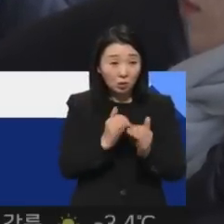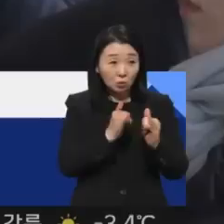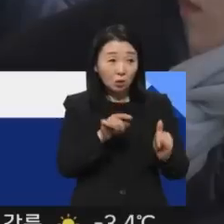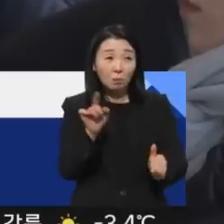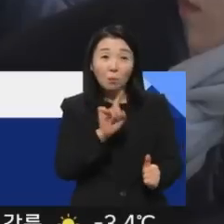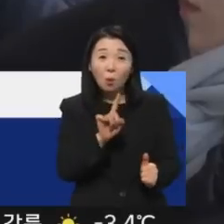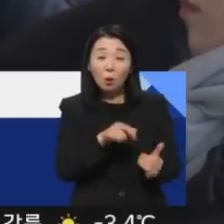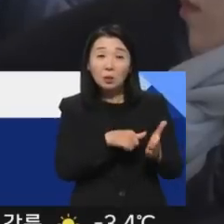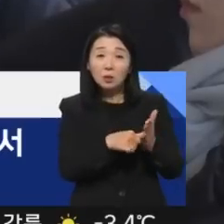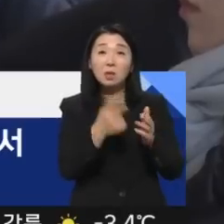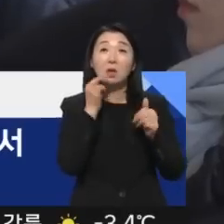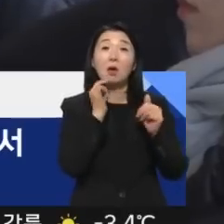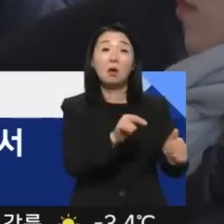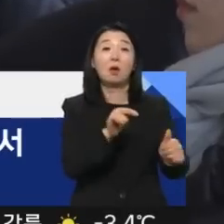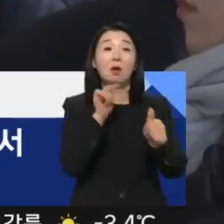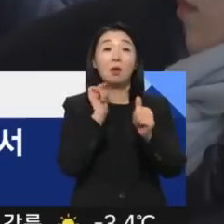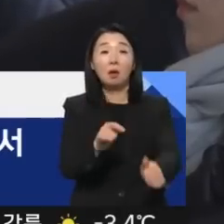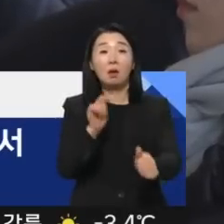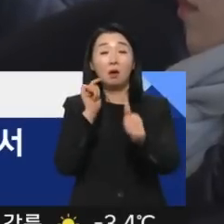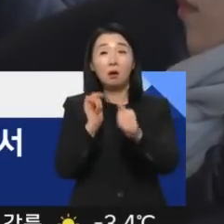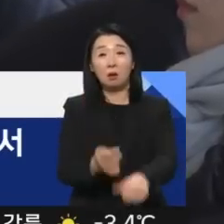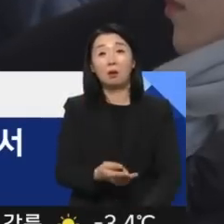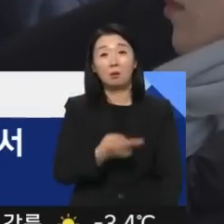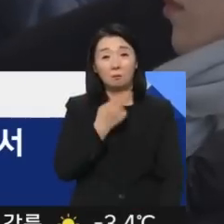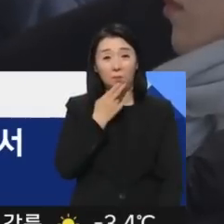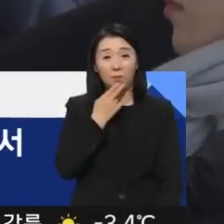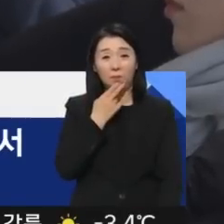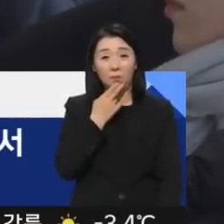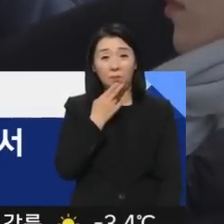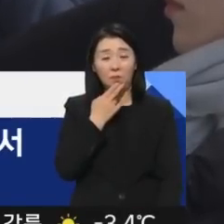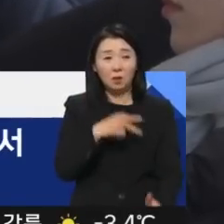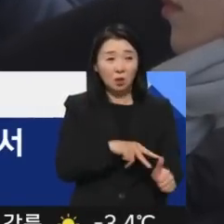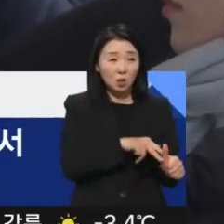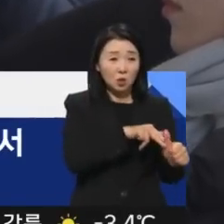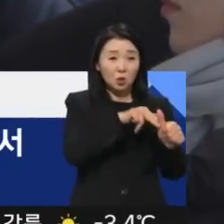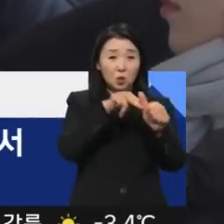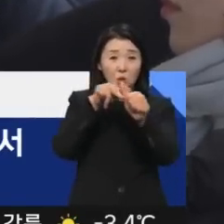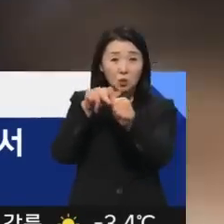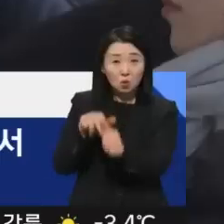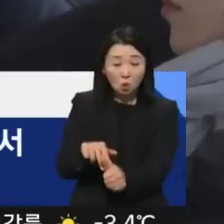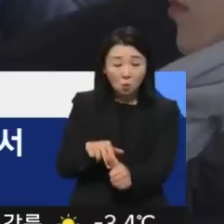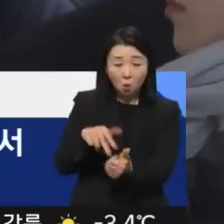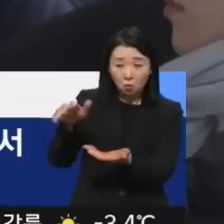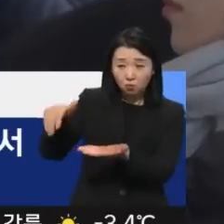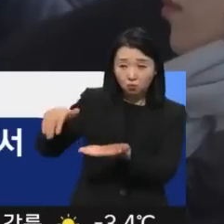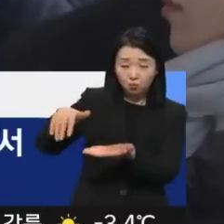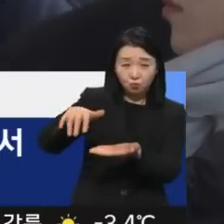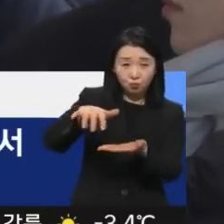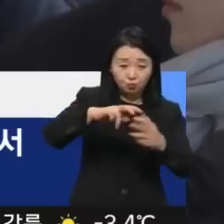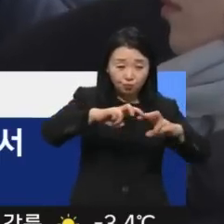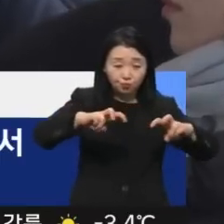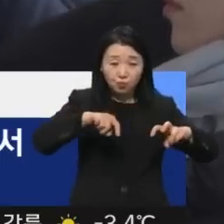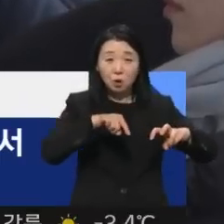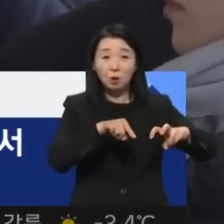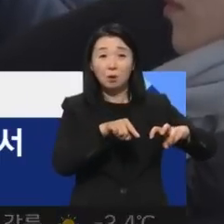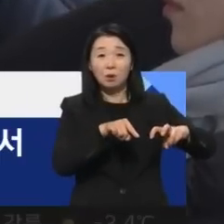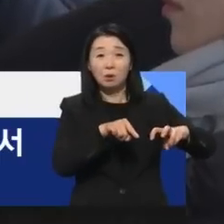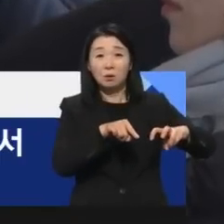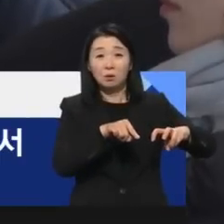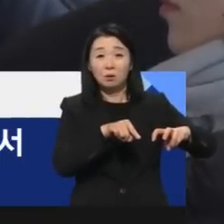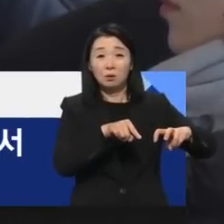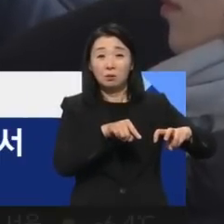무엇도 삭제하라는 지시를 하지 않았습니다. 첩보, 정보를 수집해서 분석하는